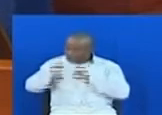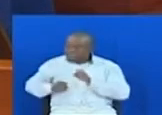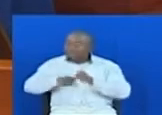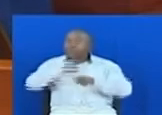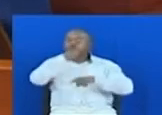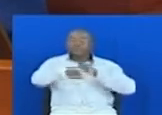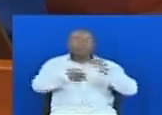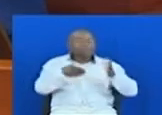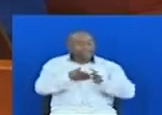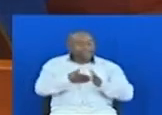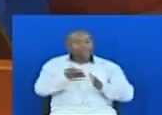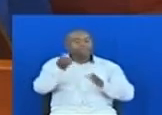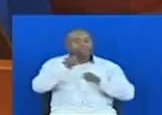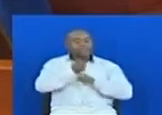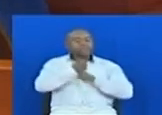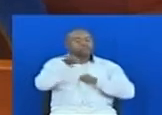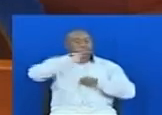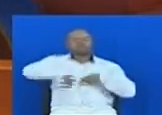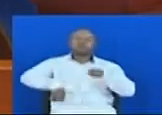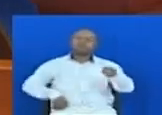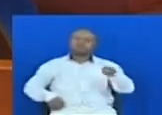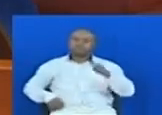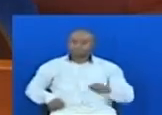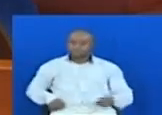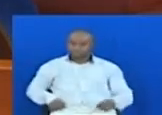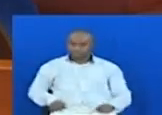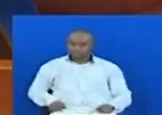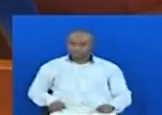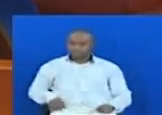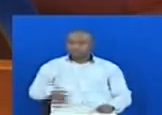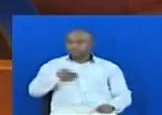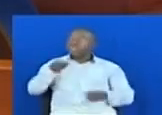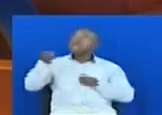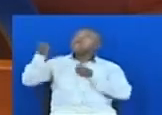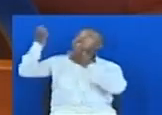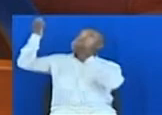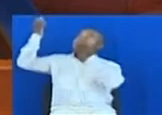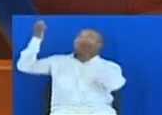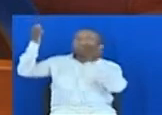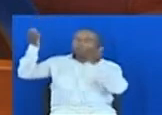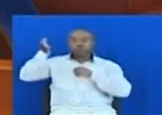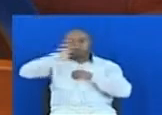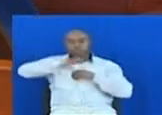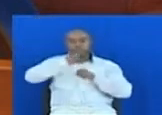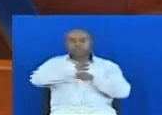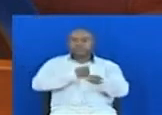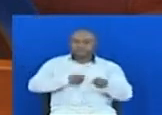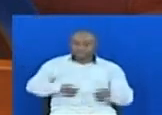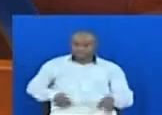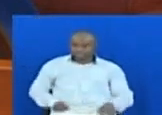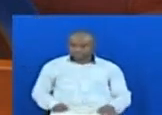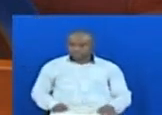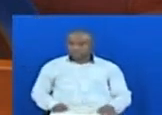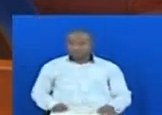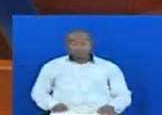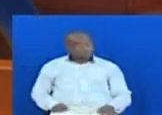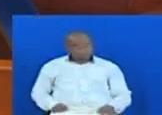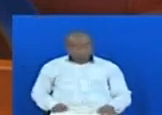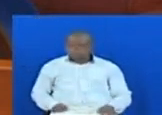atakayefuata mpaka iishe. Na inshallah itaisha. Tulifika